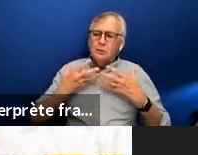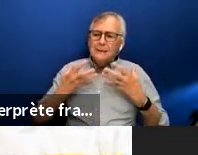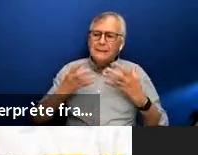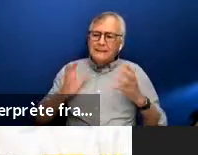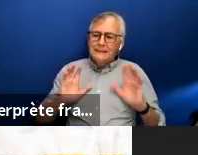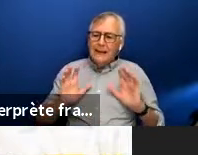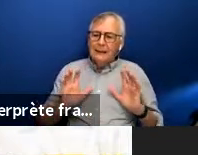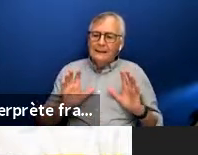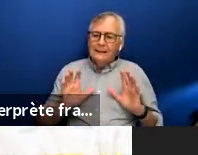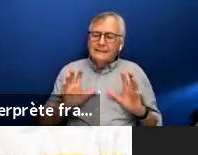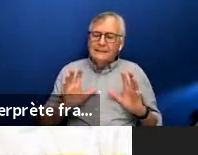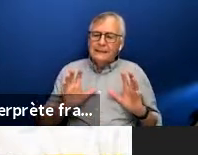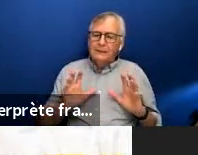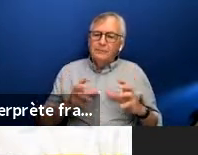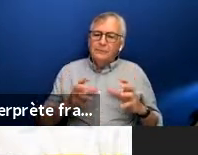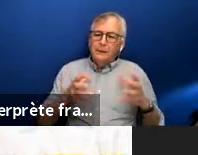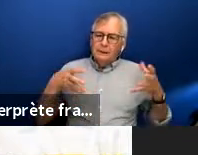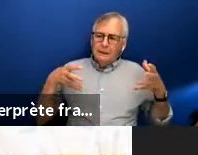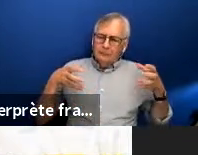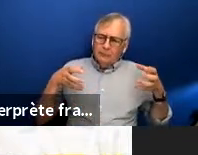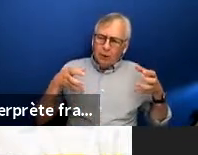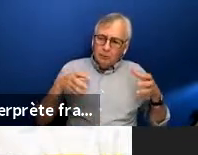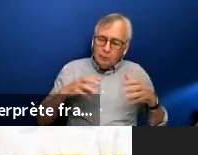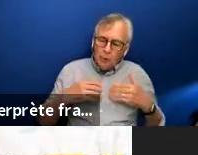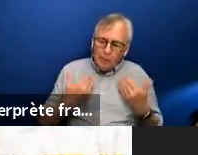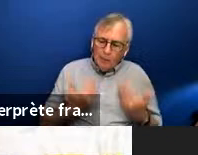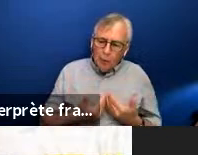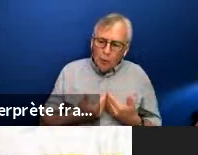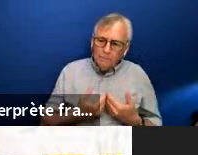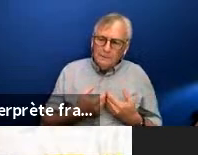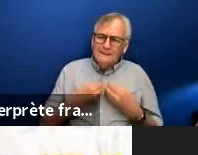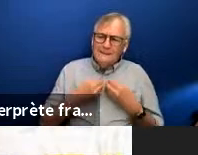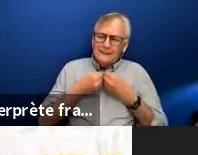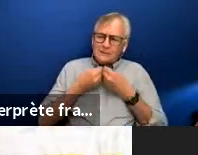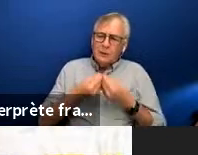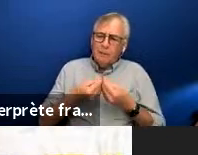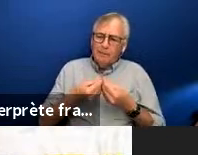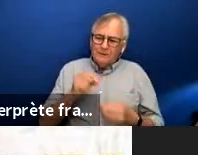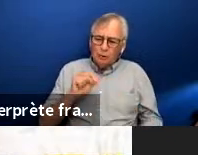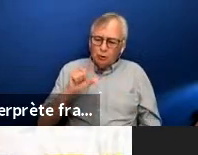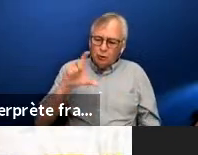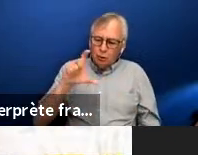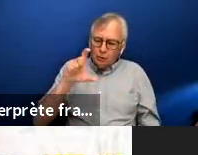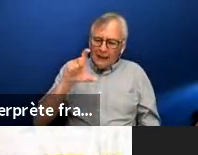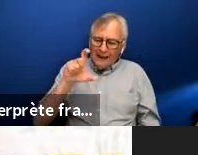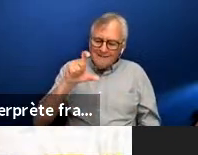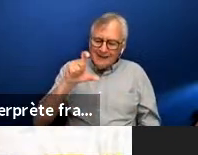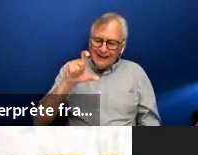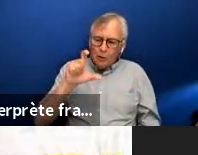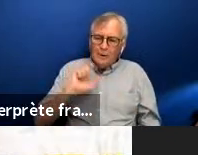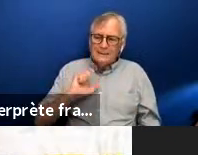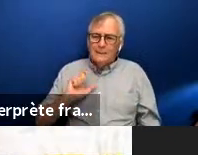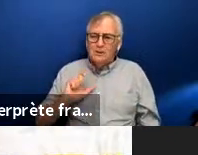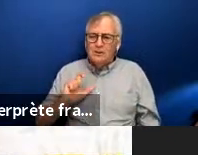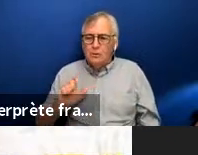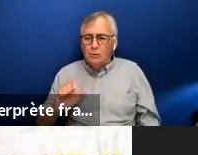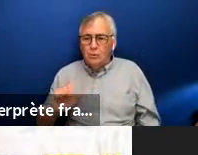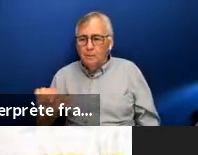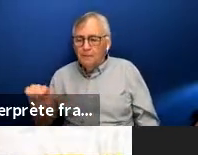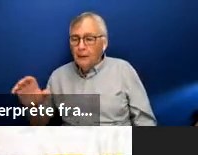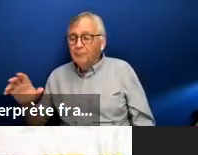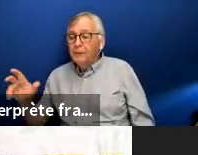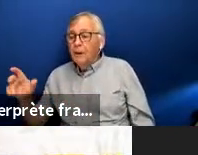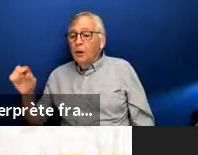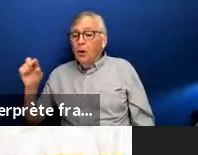qui utilise la langue des signes. Et donc, comme groupe, il s'identifie comme personne sourde avec un S